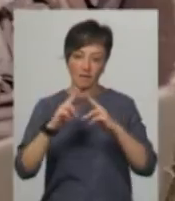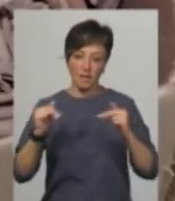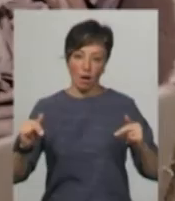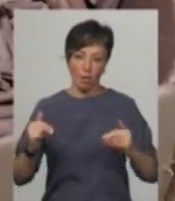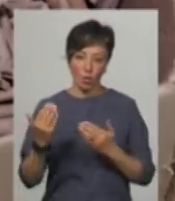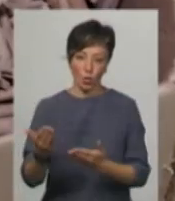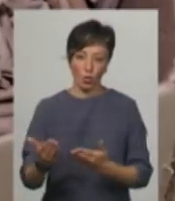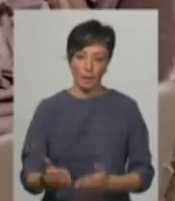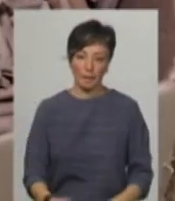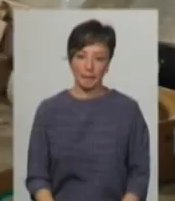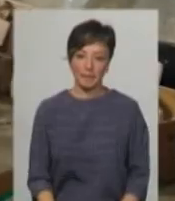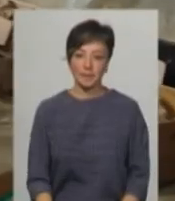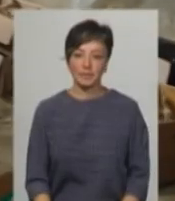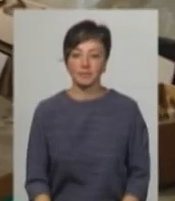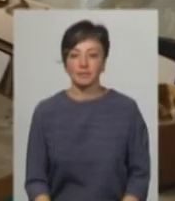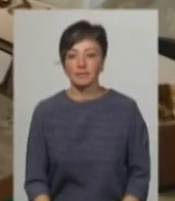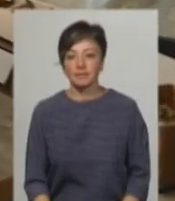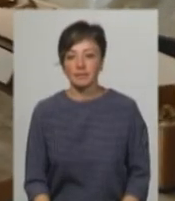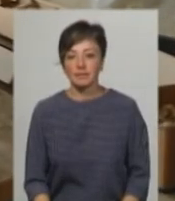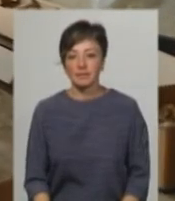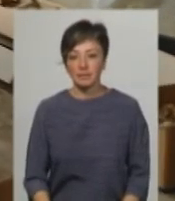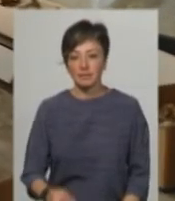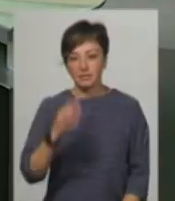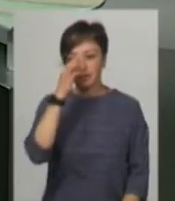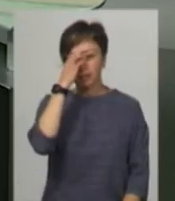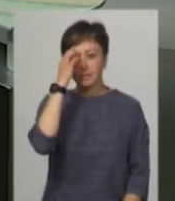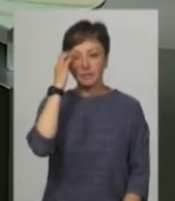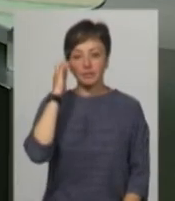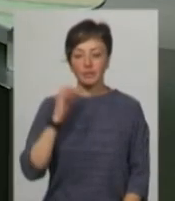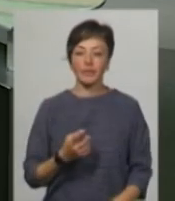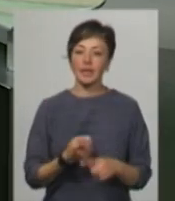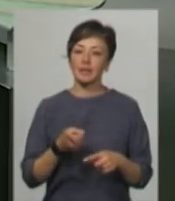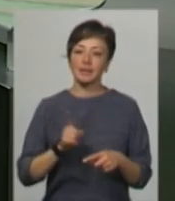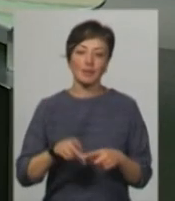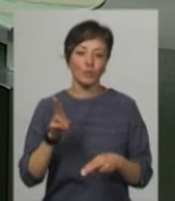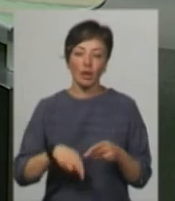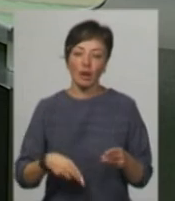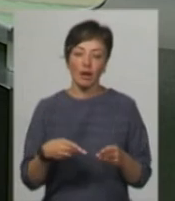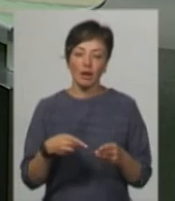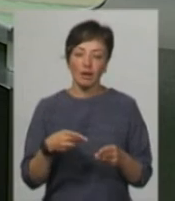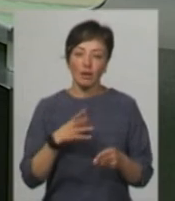Михайло Жила, Юрій Чорний. Новини на Суспільному. Хмельниччина. Це була остання